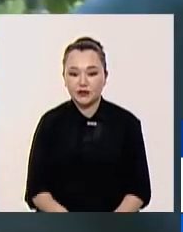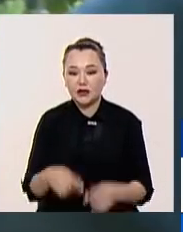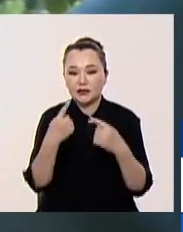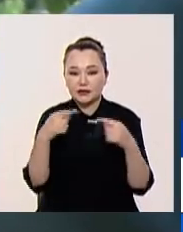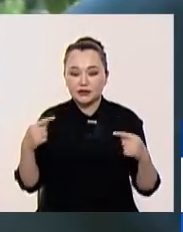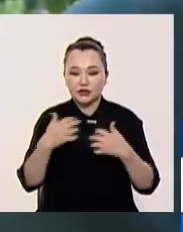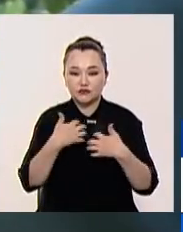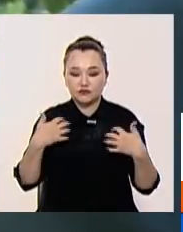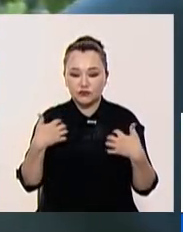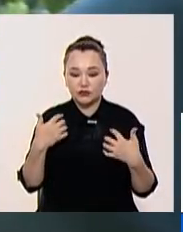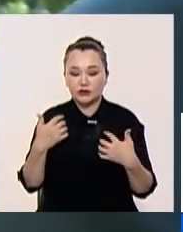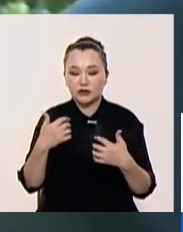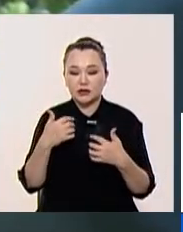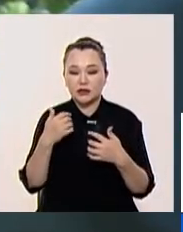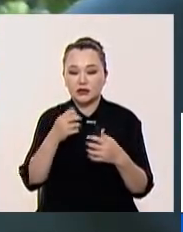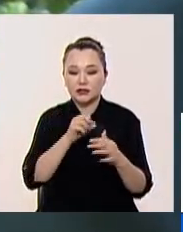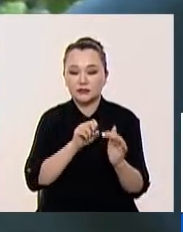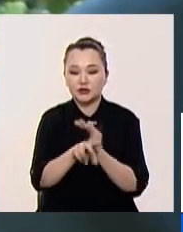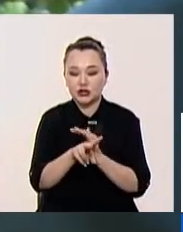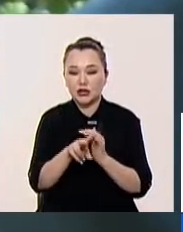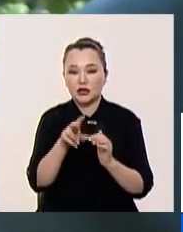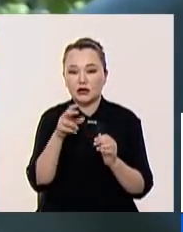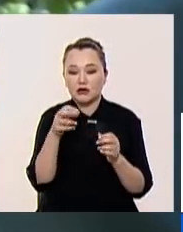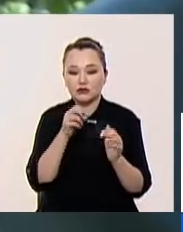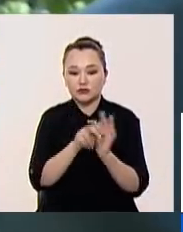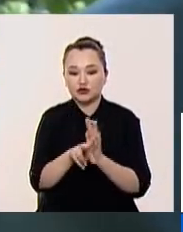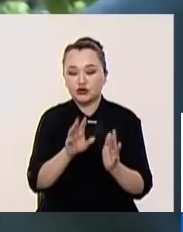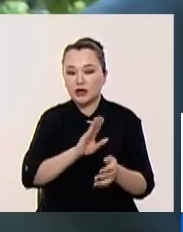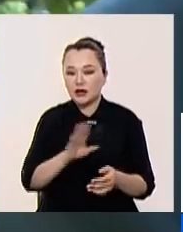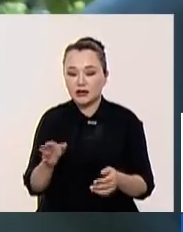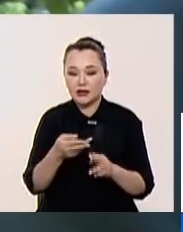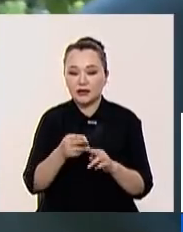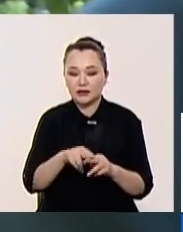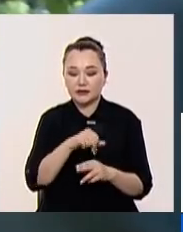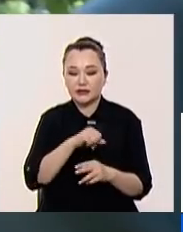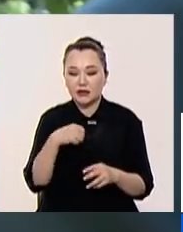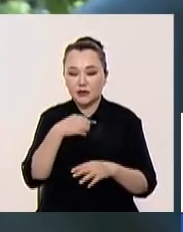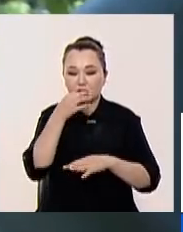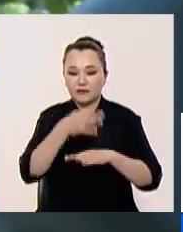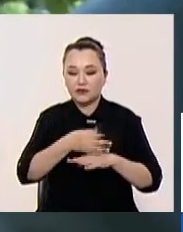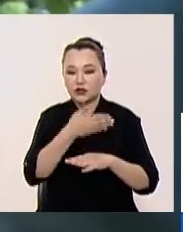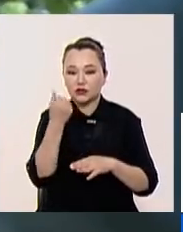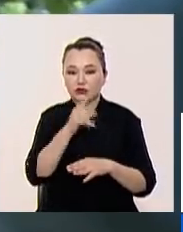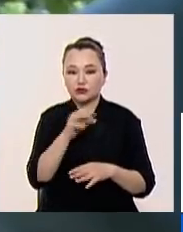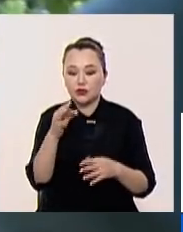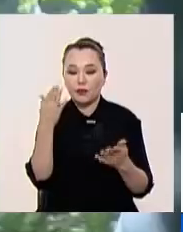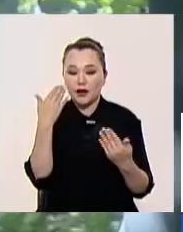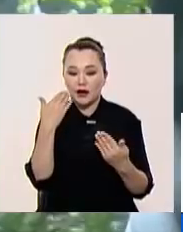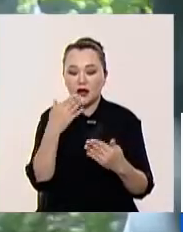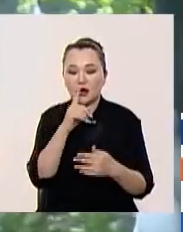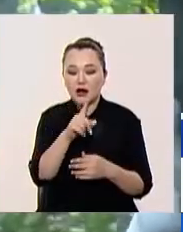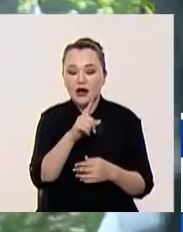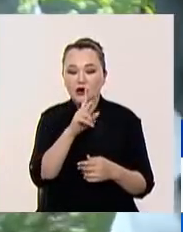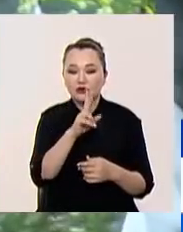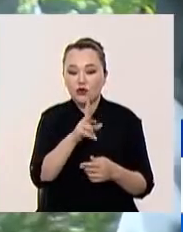Некоторые животные как бы сбежали, ну не то что сбежали, это не само балансе зоопарка, а животные, которые